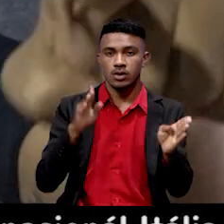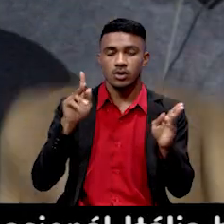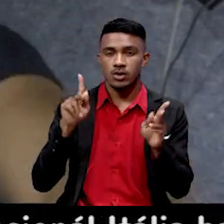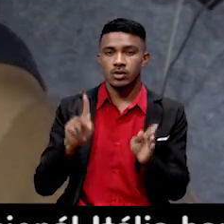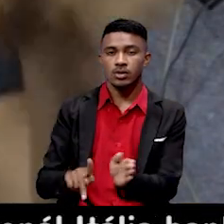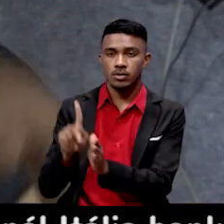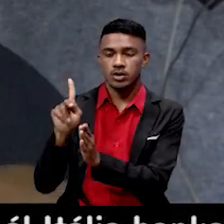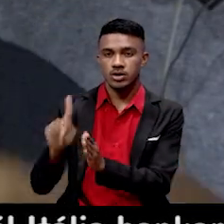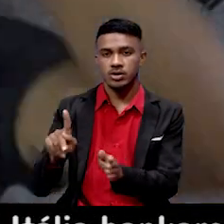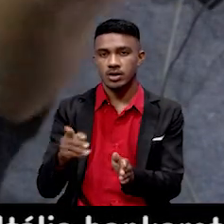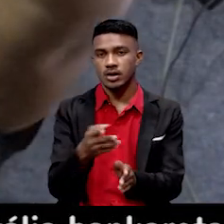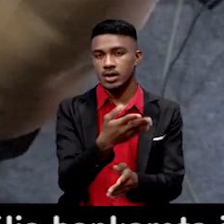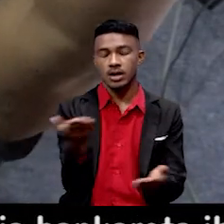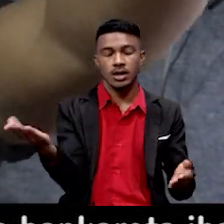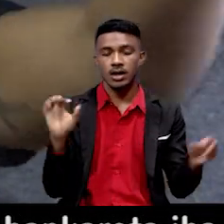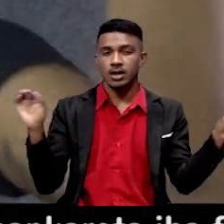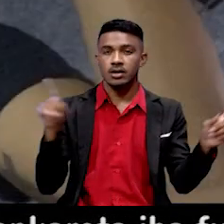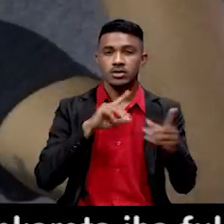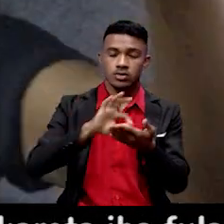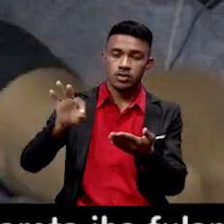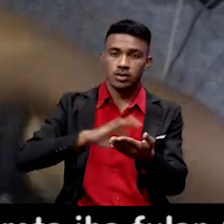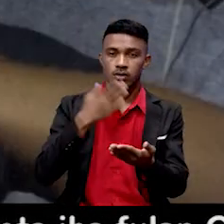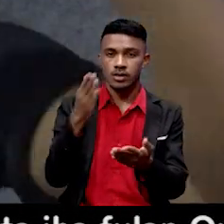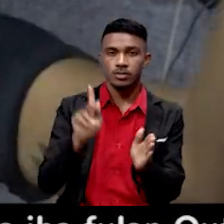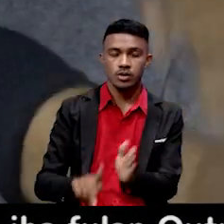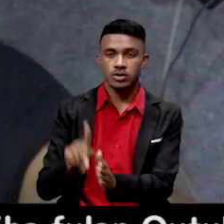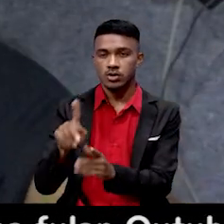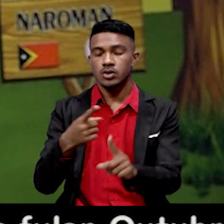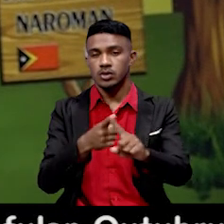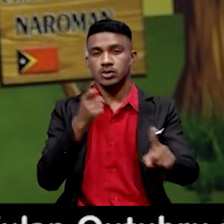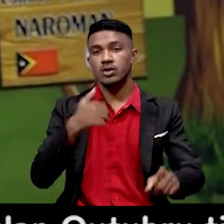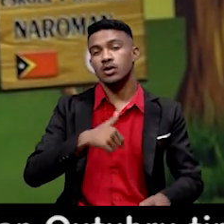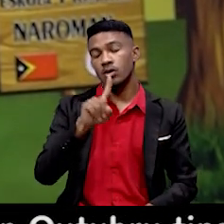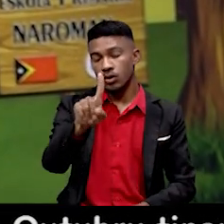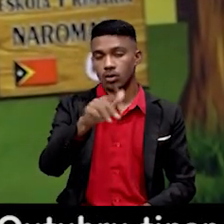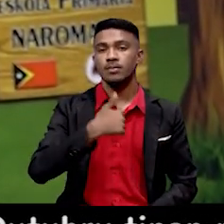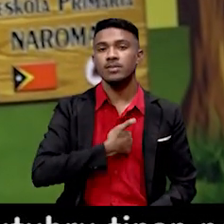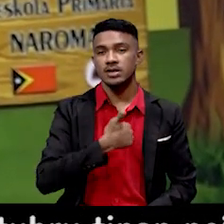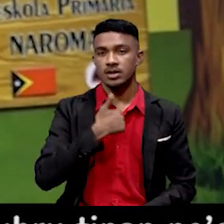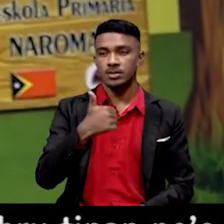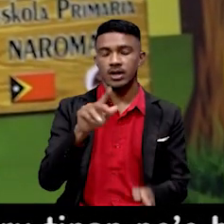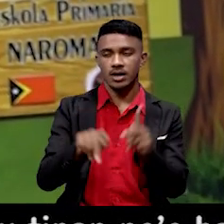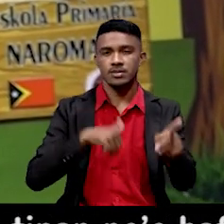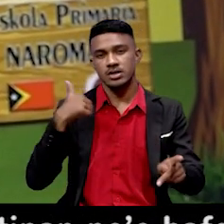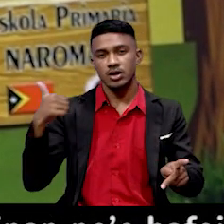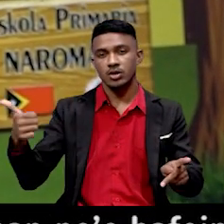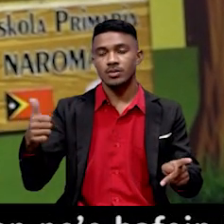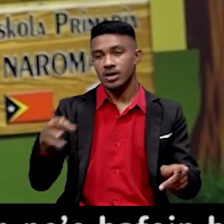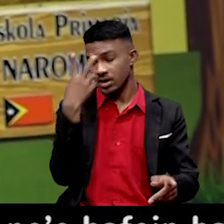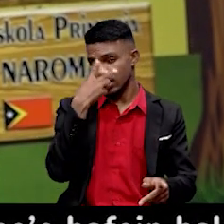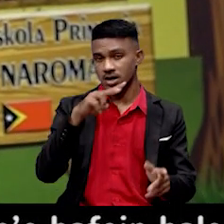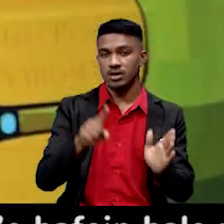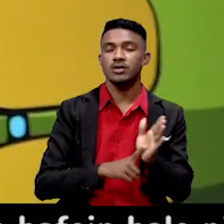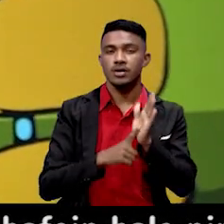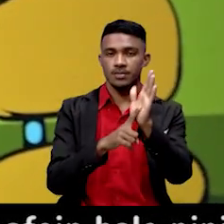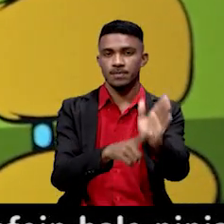gua sukses, emak lah kontol ni proses, emak dia sukses. Tapi usaha proses ni, oh mesak mak nanti dekar, oh emak self masih buat testimonya untuk proses. Usaha